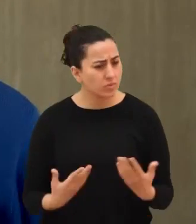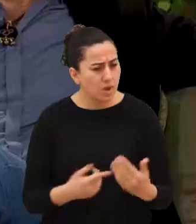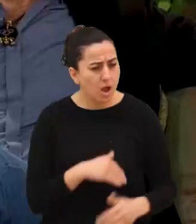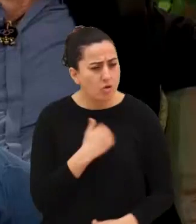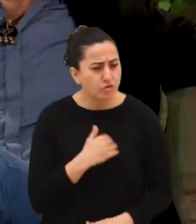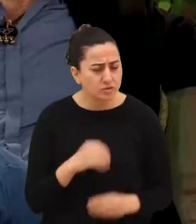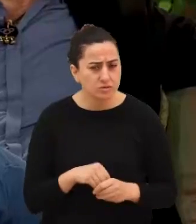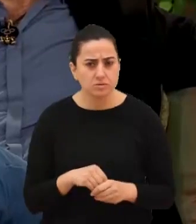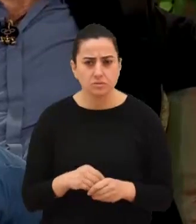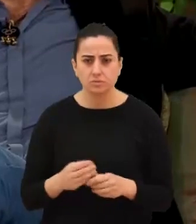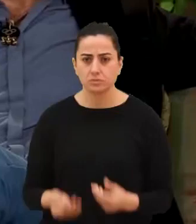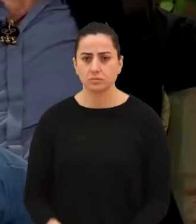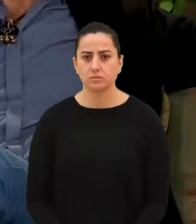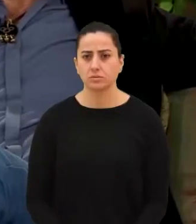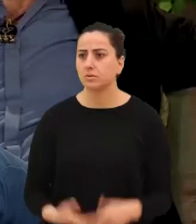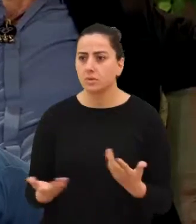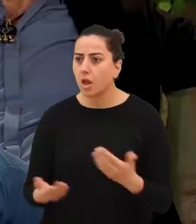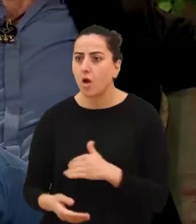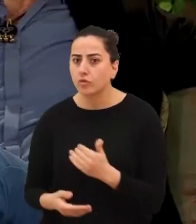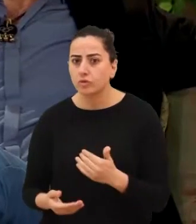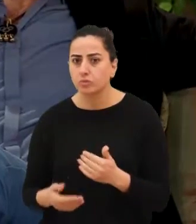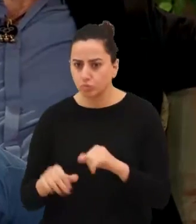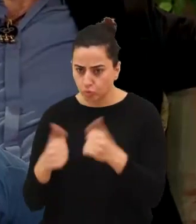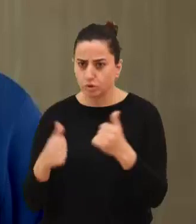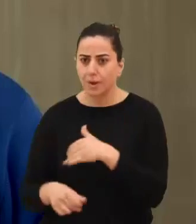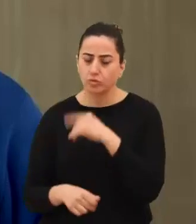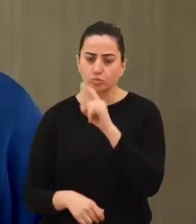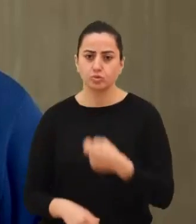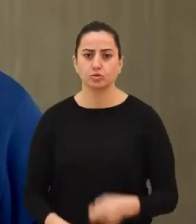abicim? Ne avukatı mı? Ne demek ne avukatı? Boşanma avukatı.